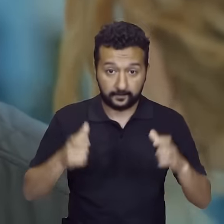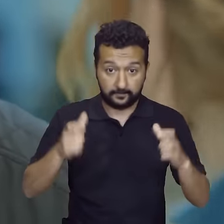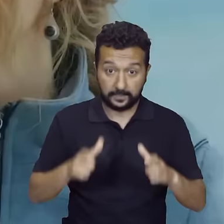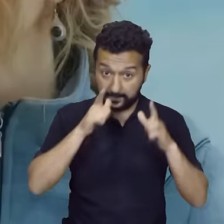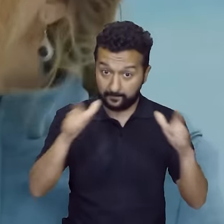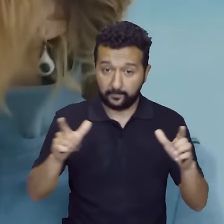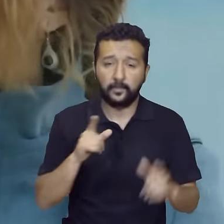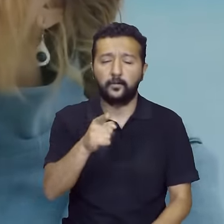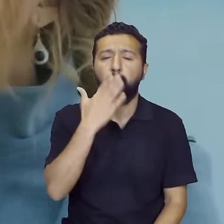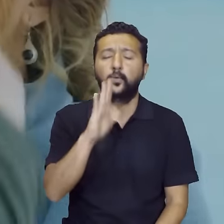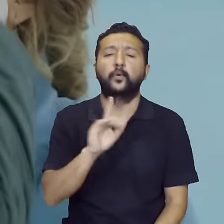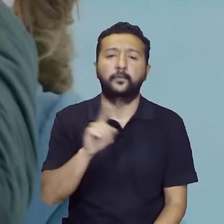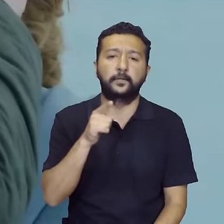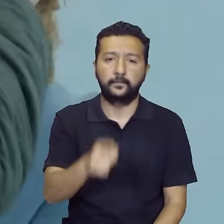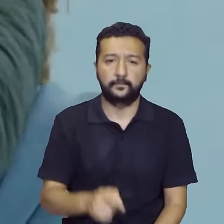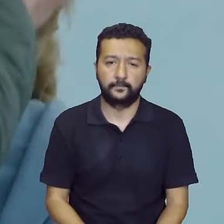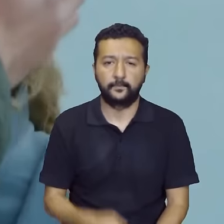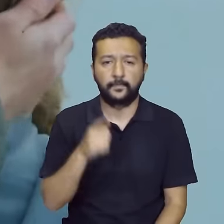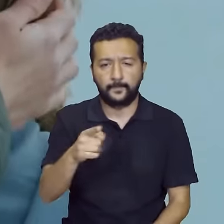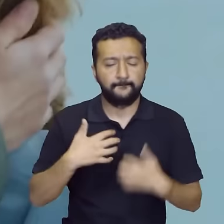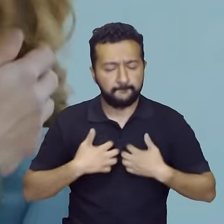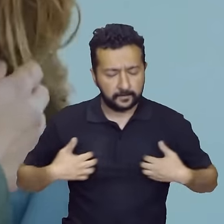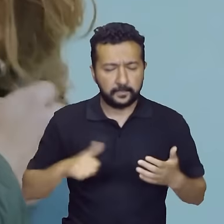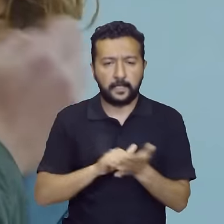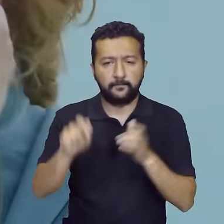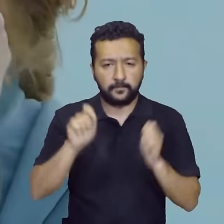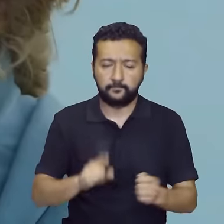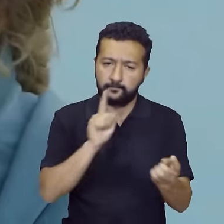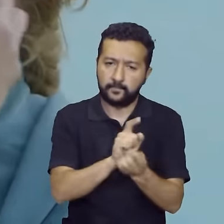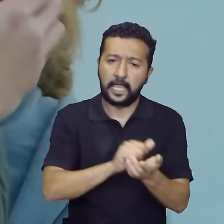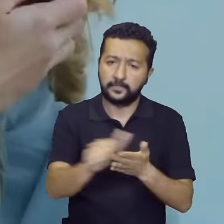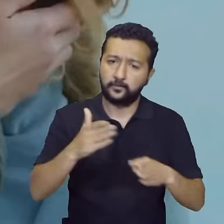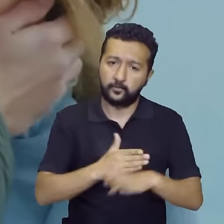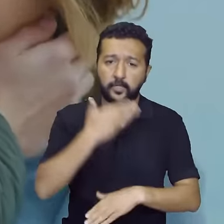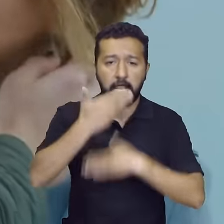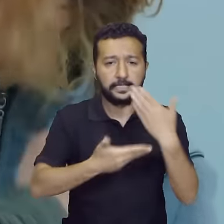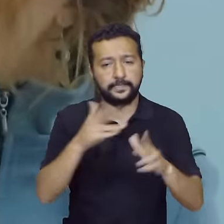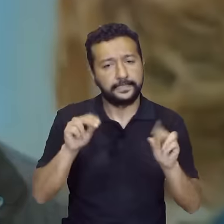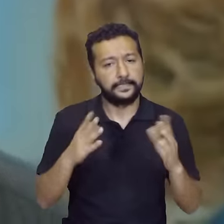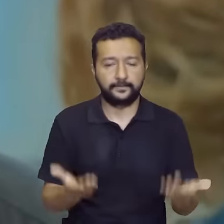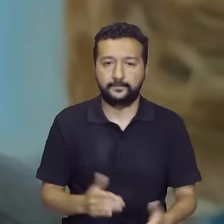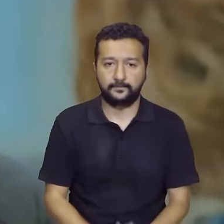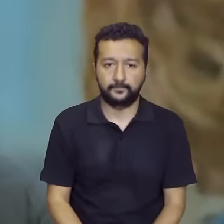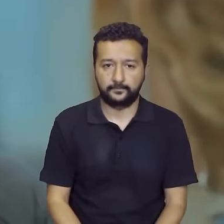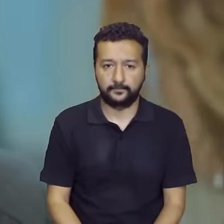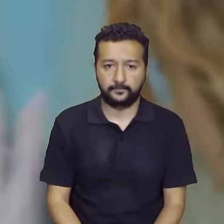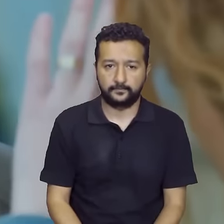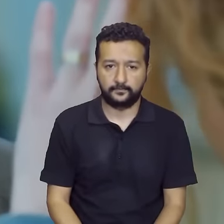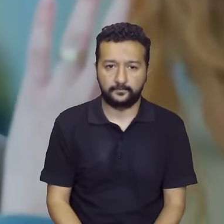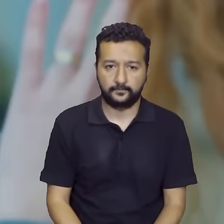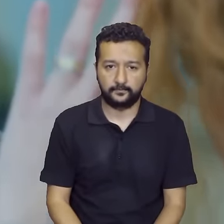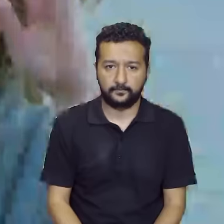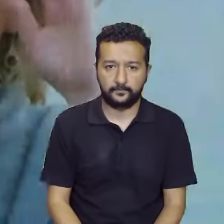Meydanda bağırmak mı? Yok canım. Yani tüm cesaretimizi toplayıp çıkıp da her şeyin doğrusunu anlatsak yeter. Tarık saçlarını